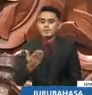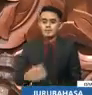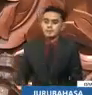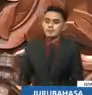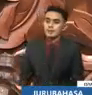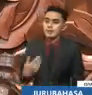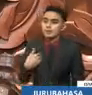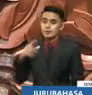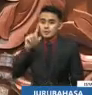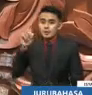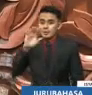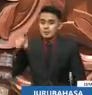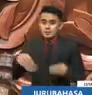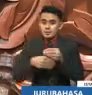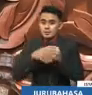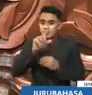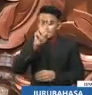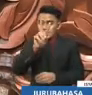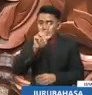ada Seandainya